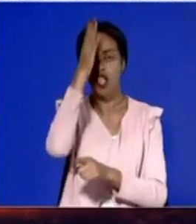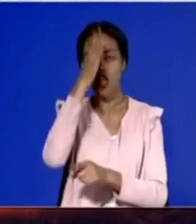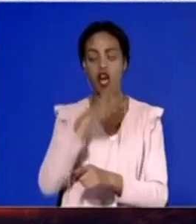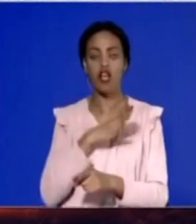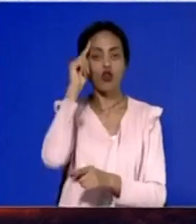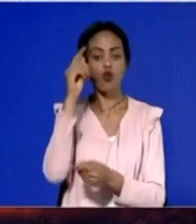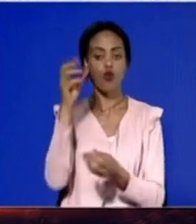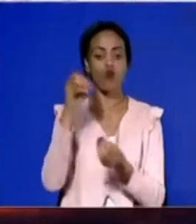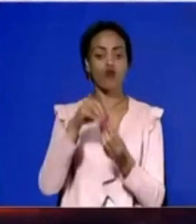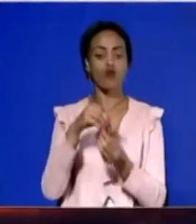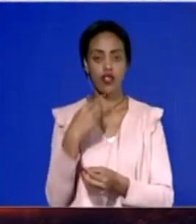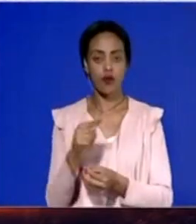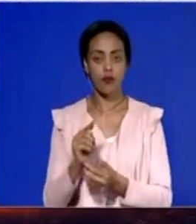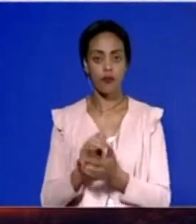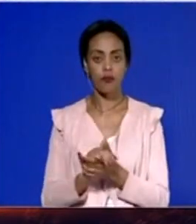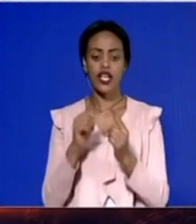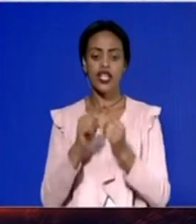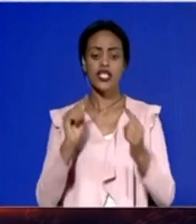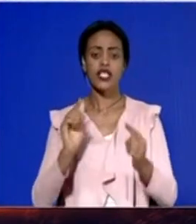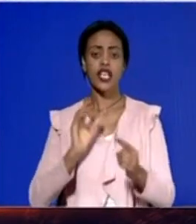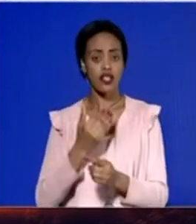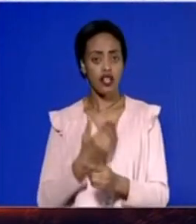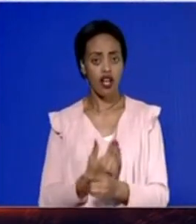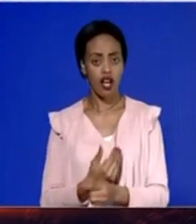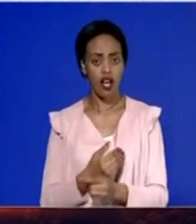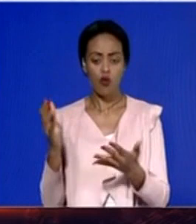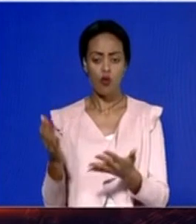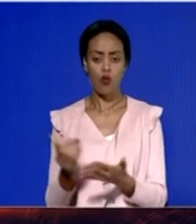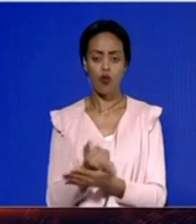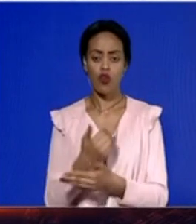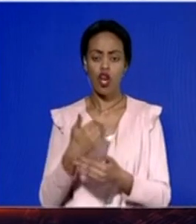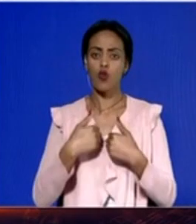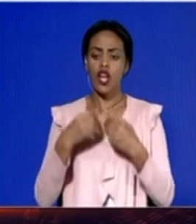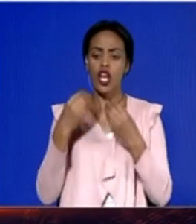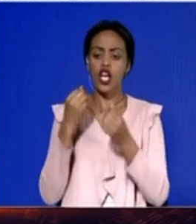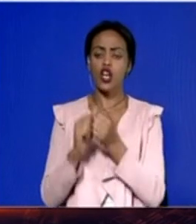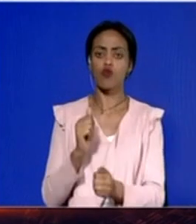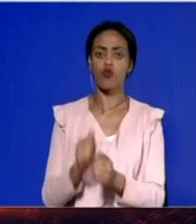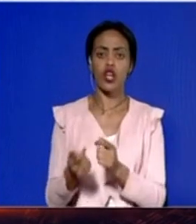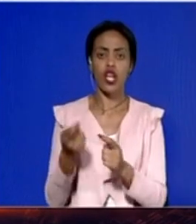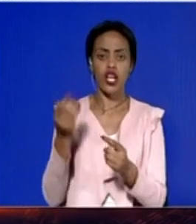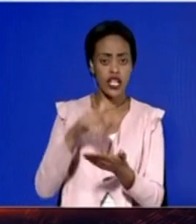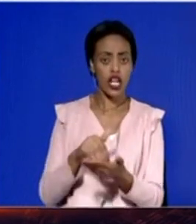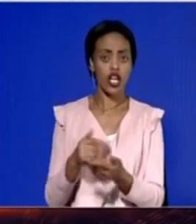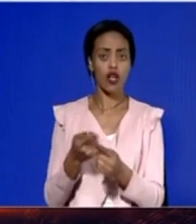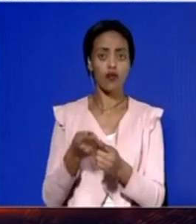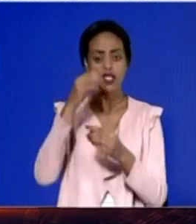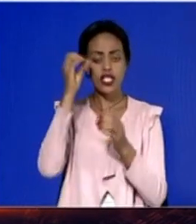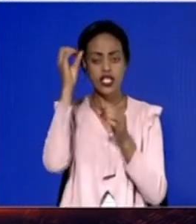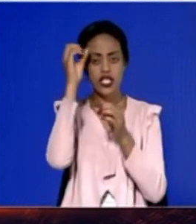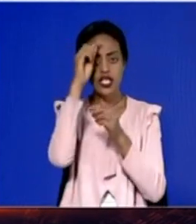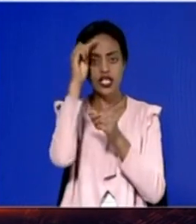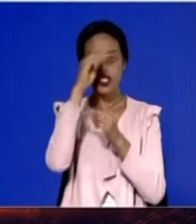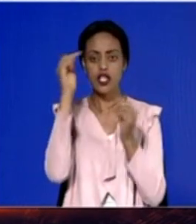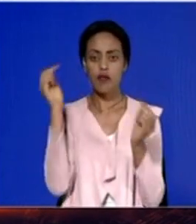ወሲኾም ተዛሪቦም። ጸለእትና ክወሩና ህልውናና ከጥፍኡና ዳግም ናብ ባርነትን ታሪክ ጸልማት ግዘን